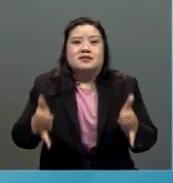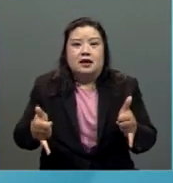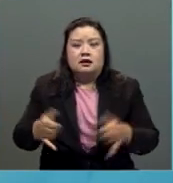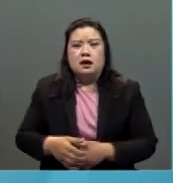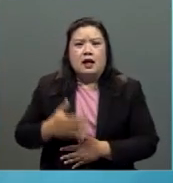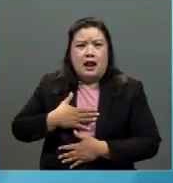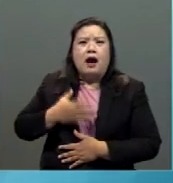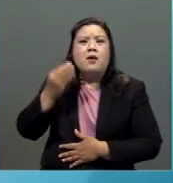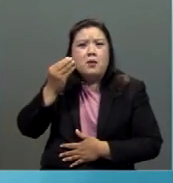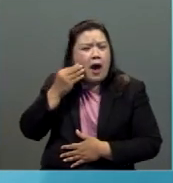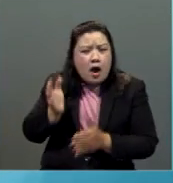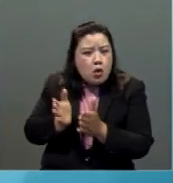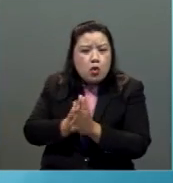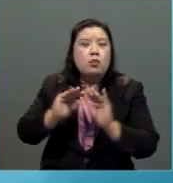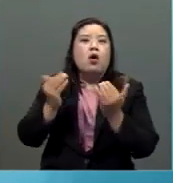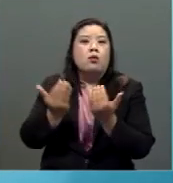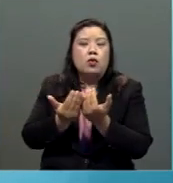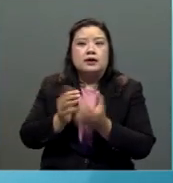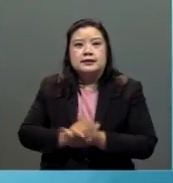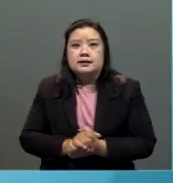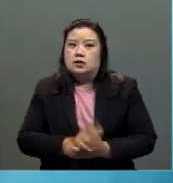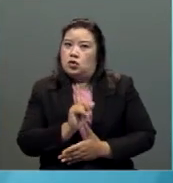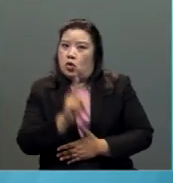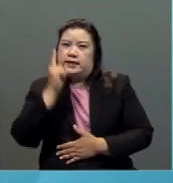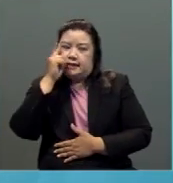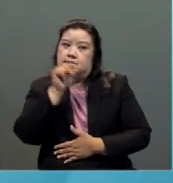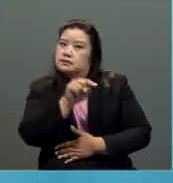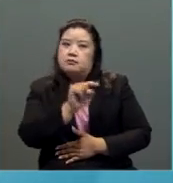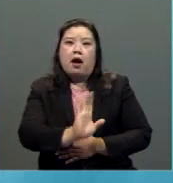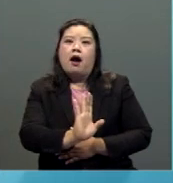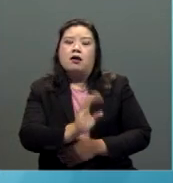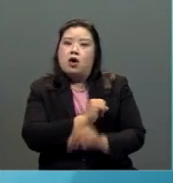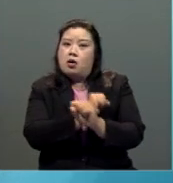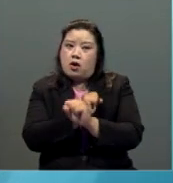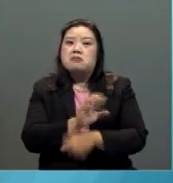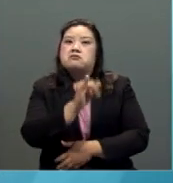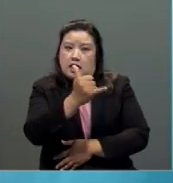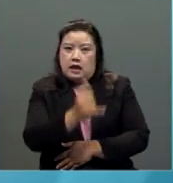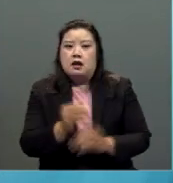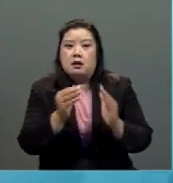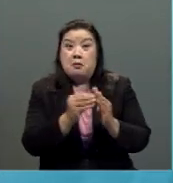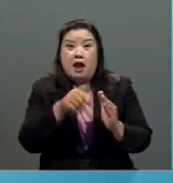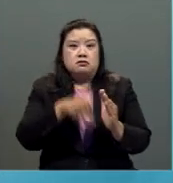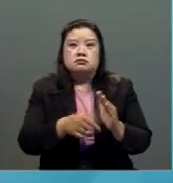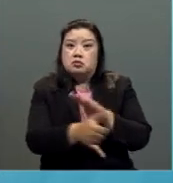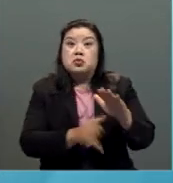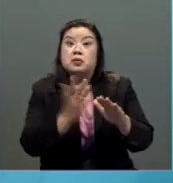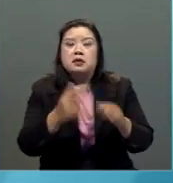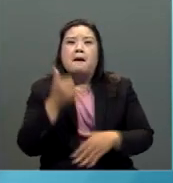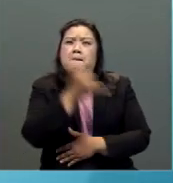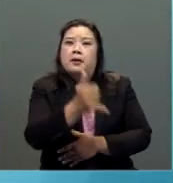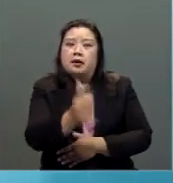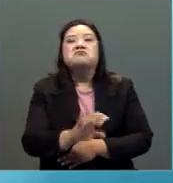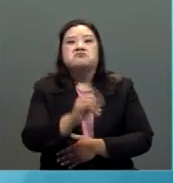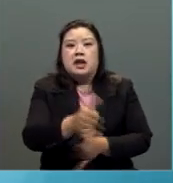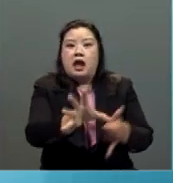เดียวกันให้คิดไว้ก่อนเลยนะครับว่าคนในบ้านของเราเนี่ยมีโอกาสที่จะไปรับเชื้อมาแล้วมีติดเชื้อด้วยเพราะฉะนั้นเราต้องใส่หน้ากากกันไว้